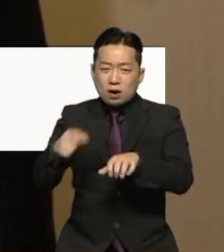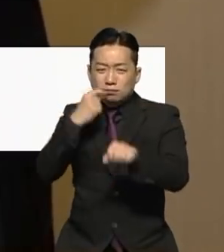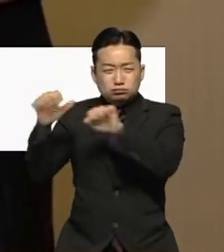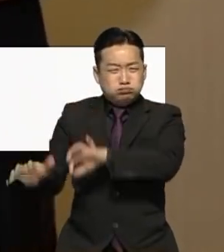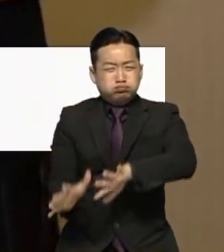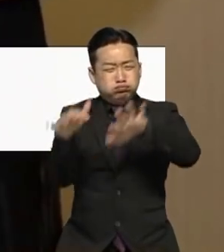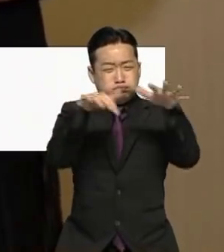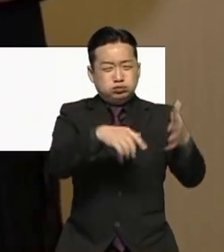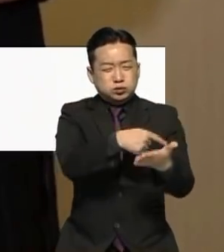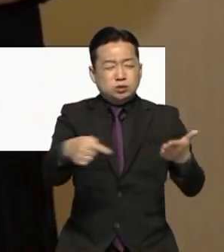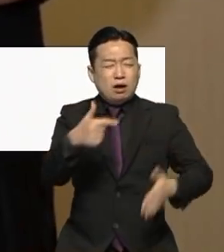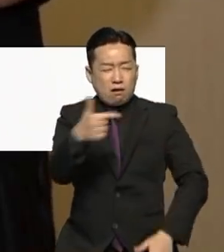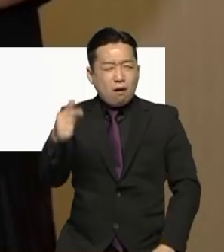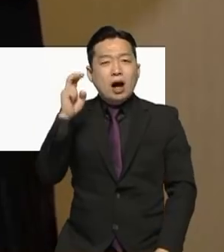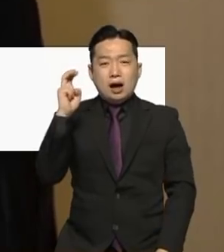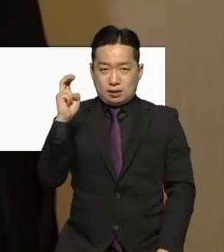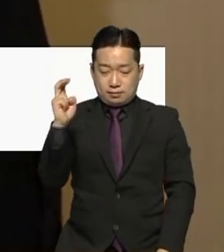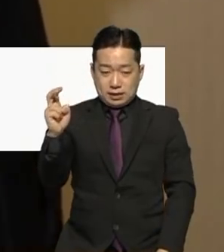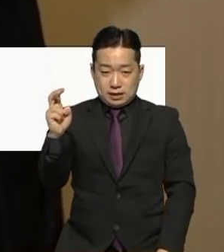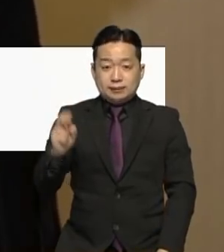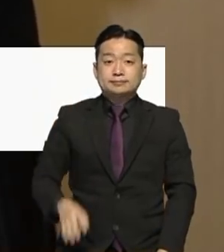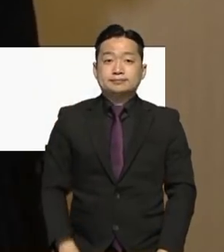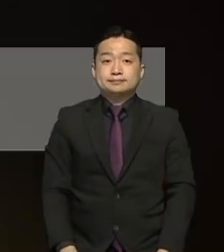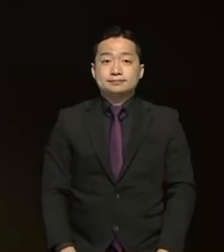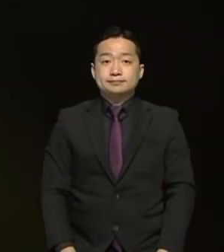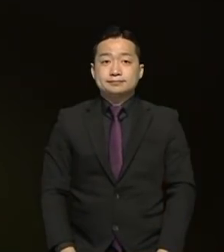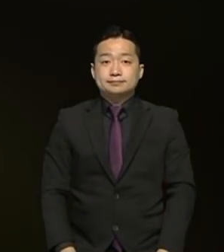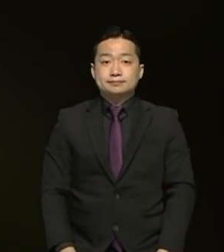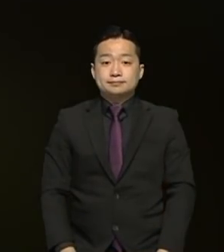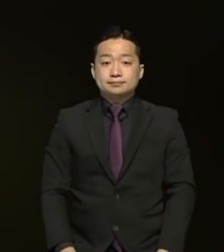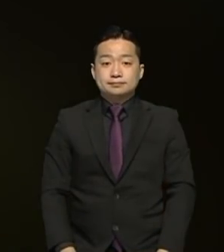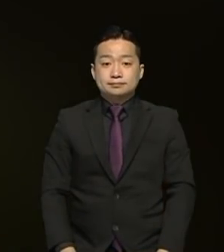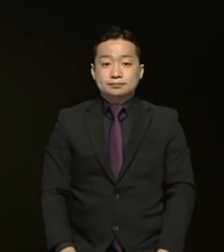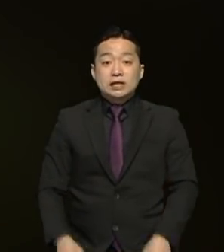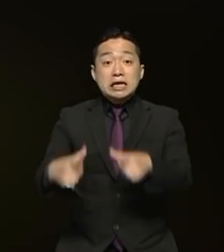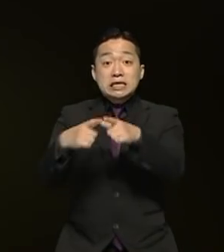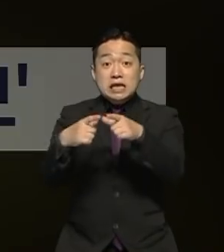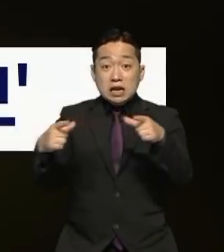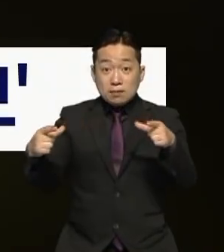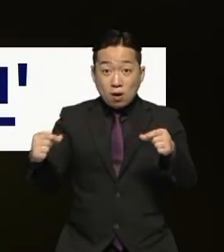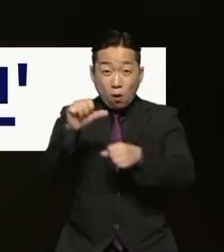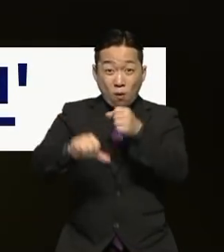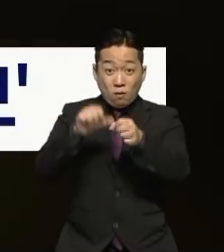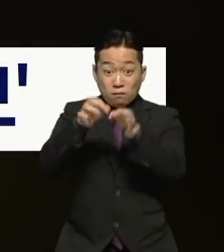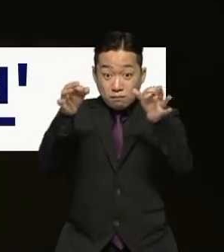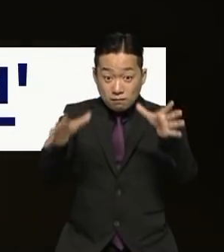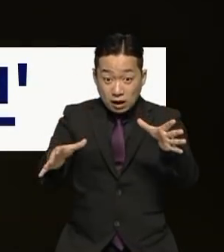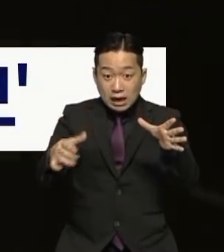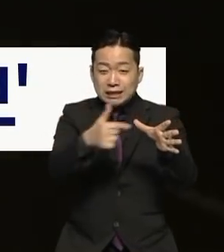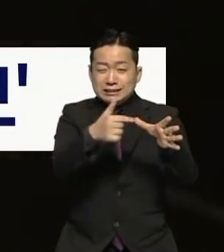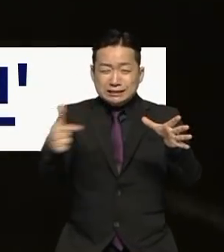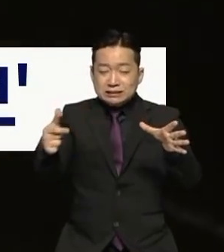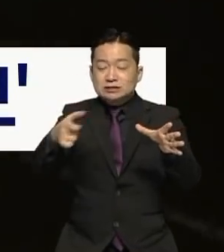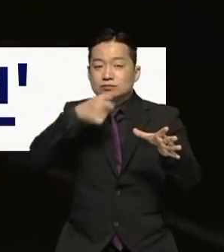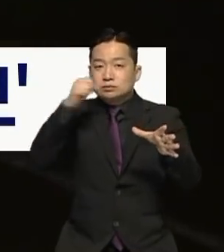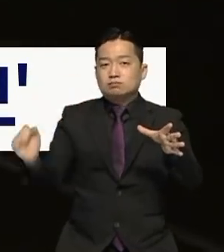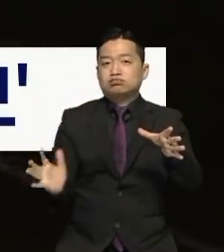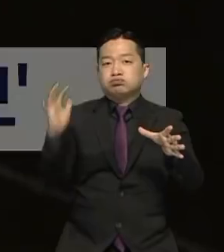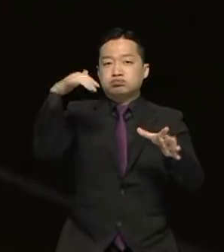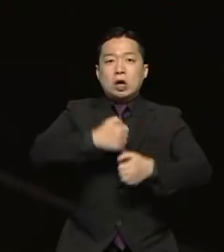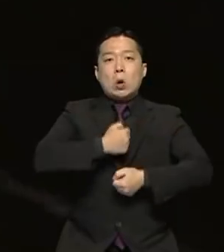Tonga advised the tsunami has had a significant impact. 이 여파로 일본에선 5년여 만에 쓰나미 경보가